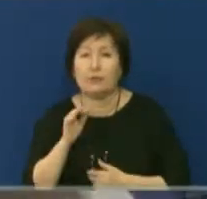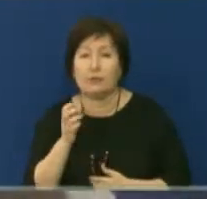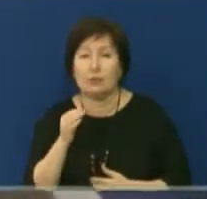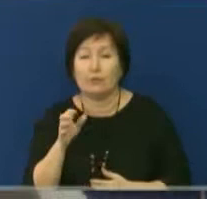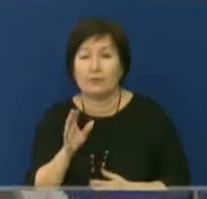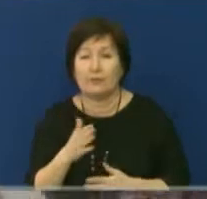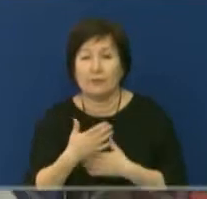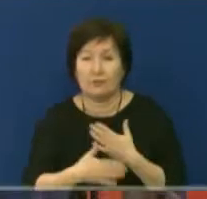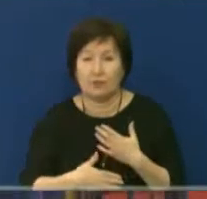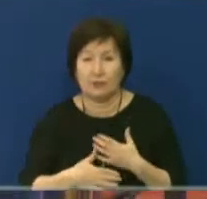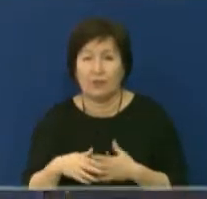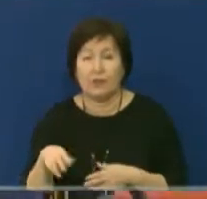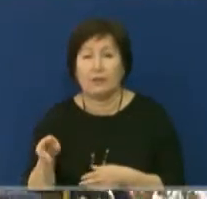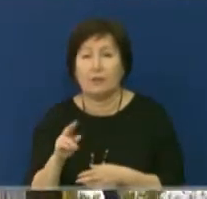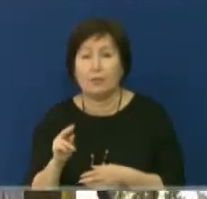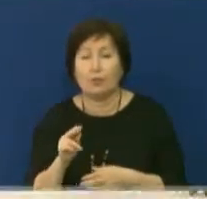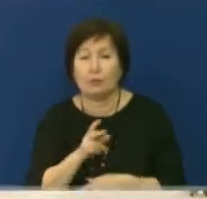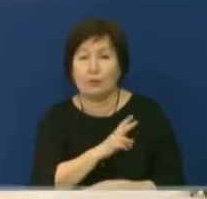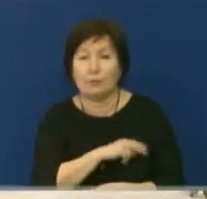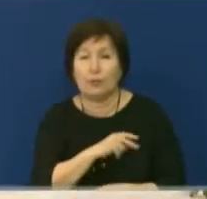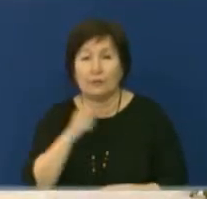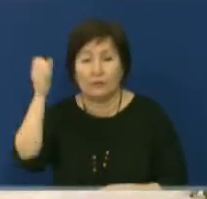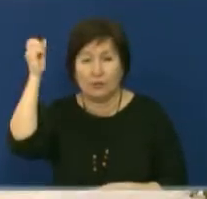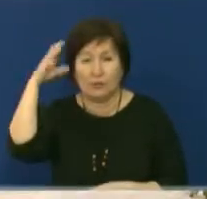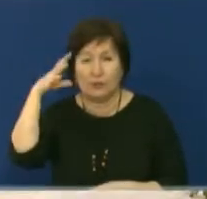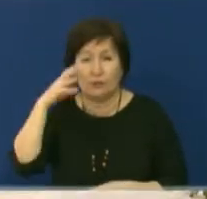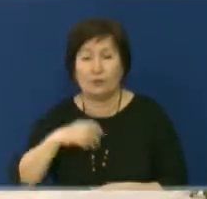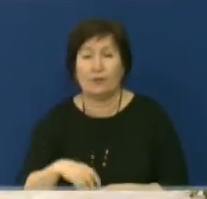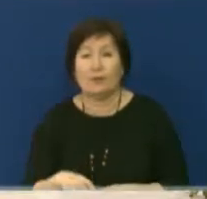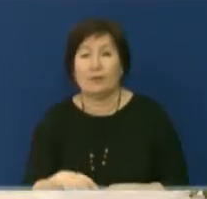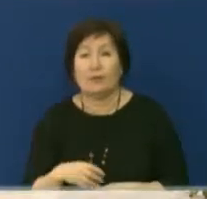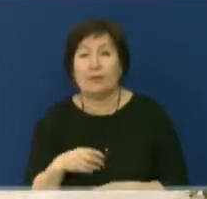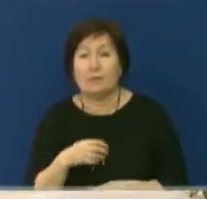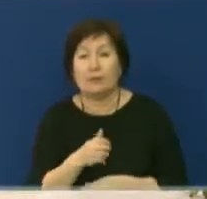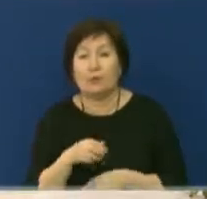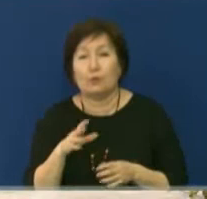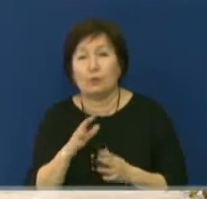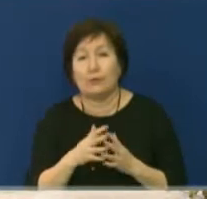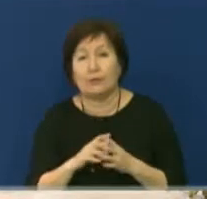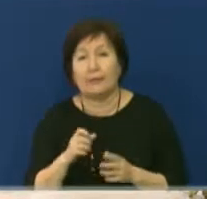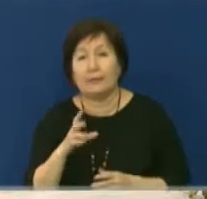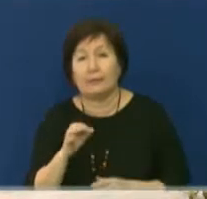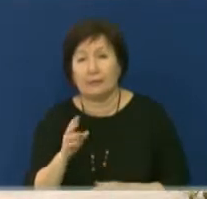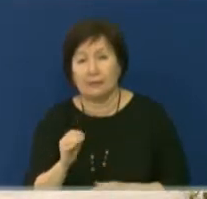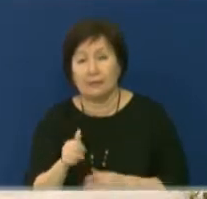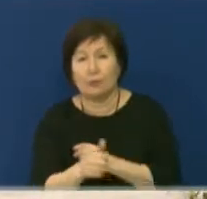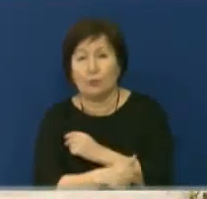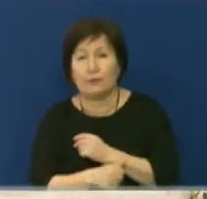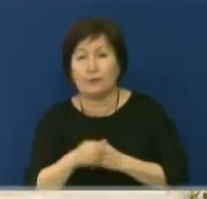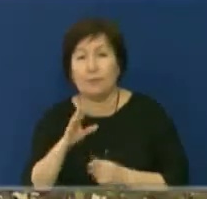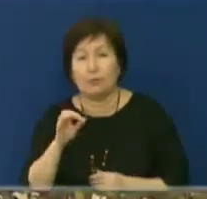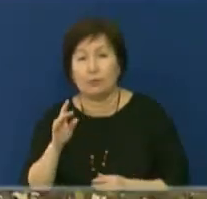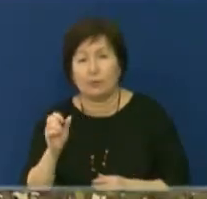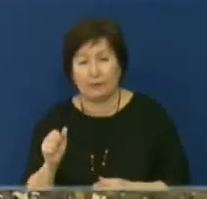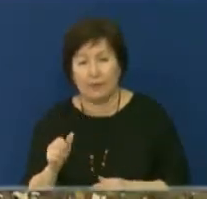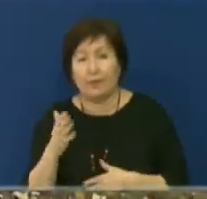по освещению. Сейчас ведутся работы по улице Каржаубайло. На очереди поселок Энергетик и улица Морозова. Планируется, что в